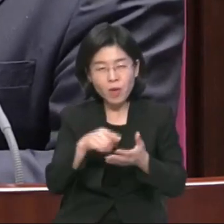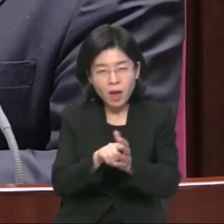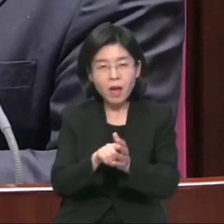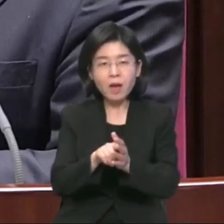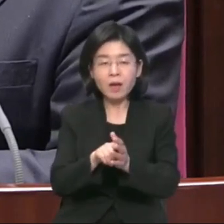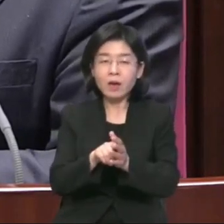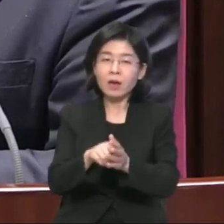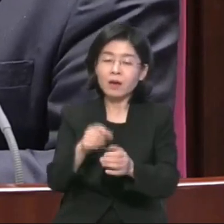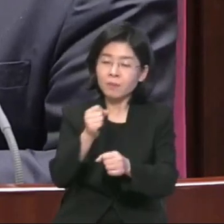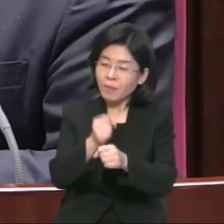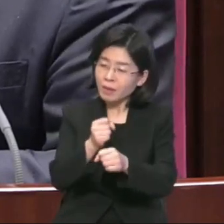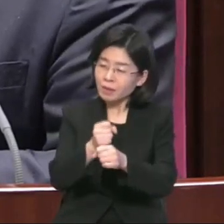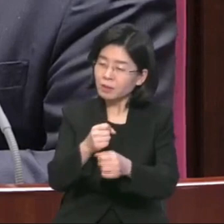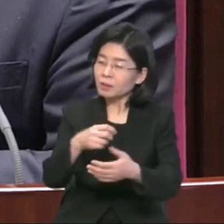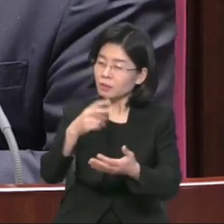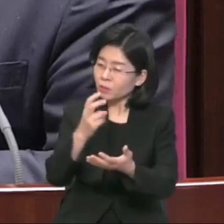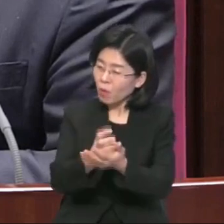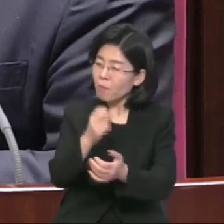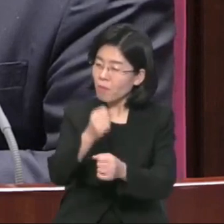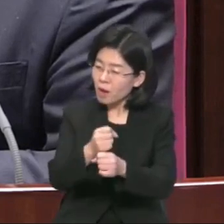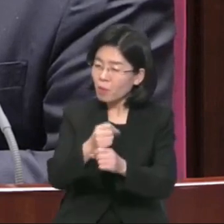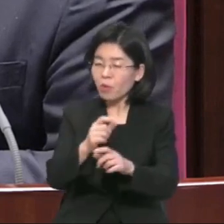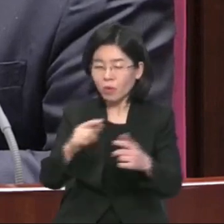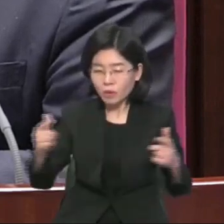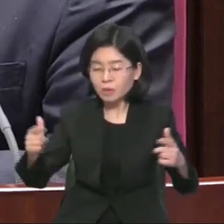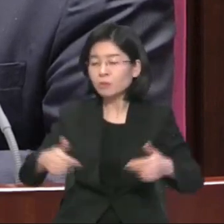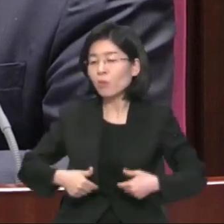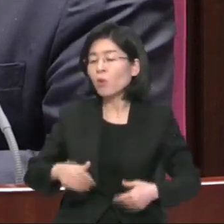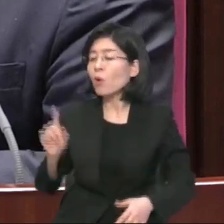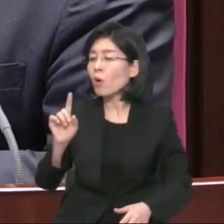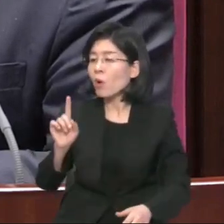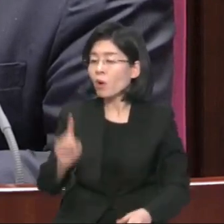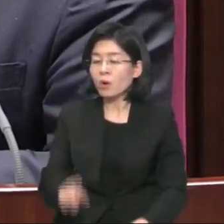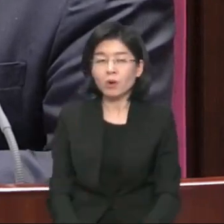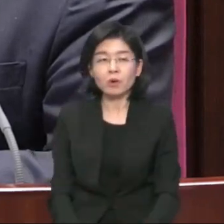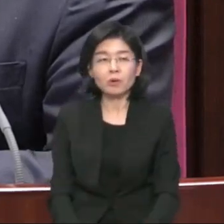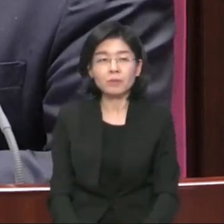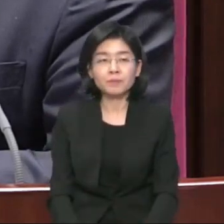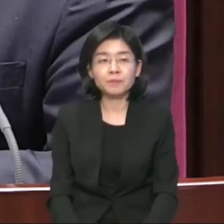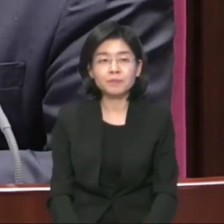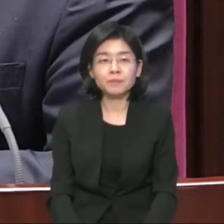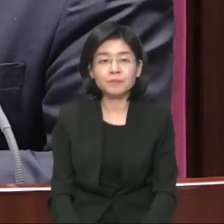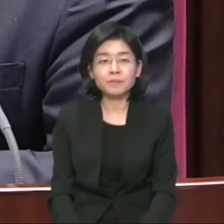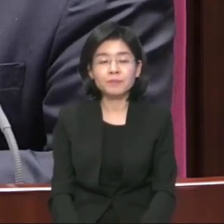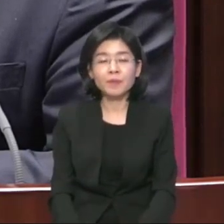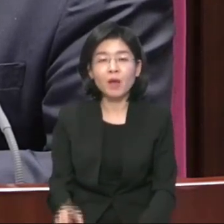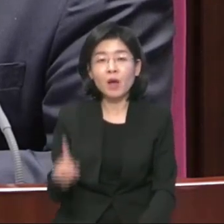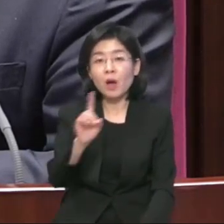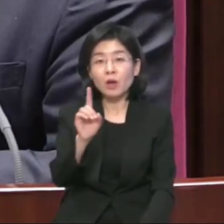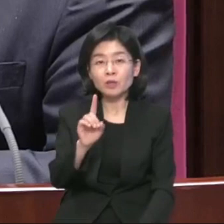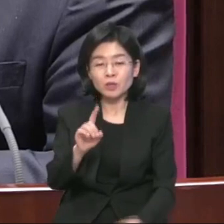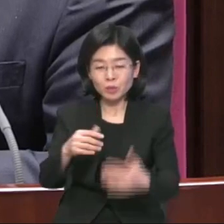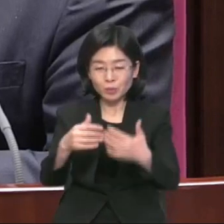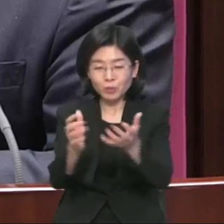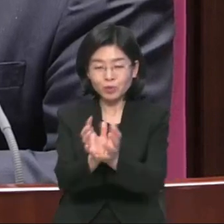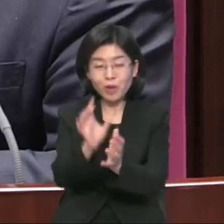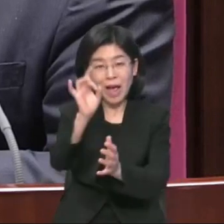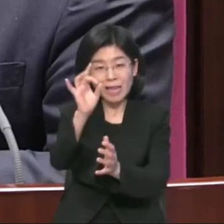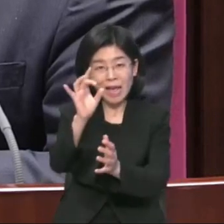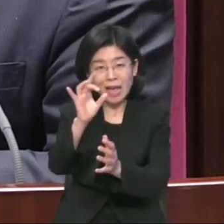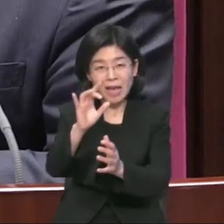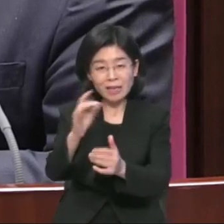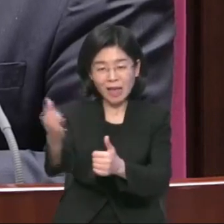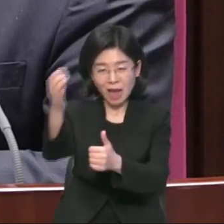법을 정비해야 될 것 같은데 총리님 생각은 어떻습니까? 예, 사실은 이제 특정 부서에서 이걸